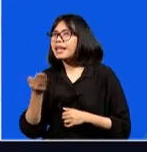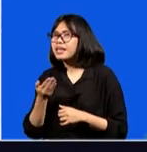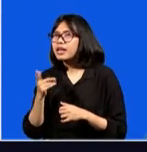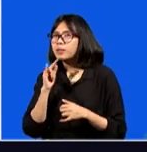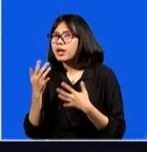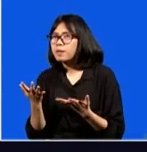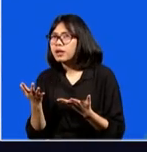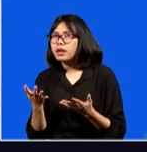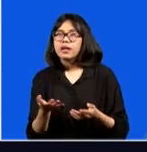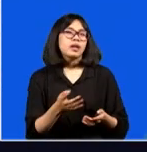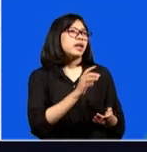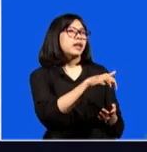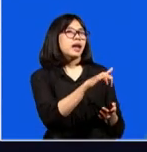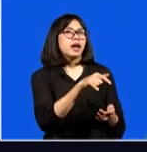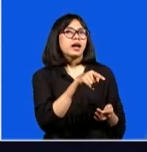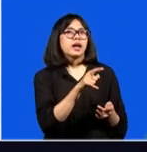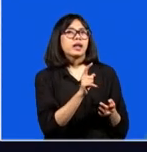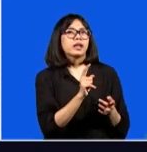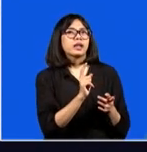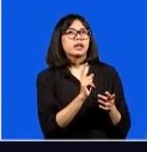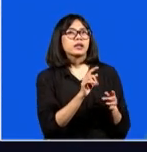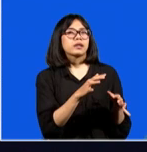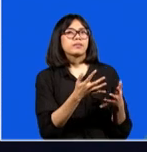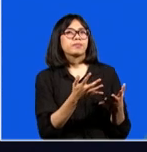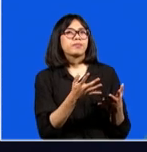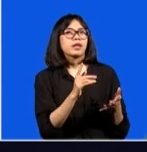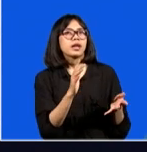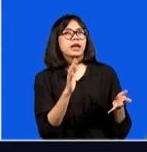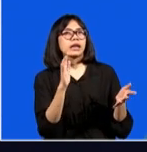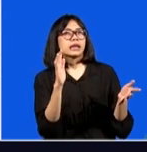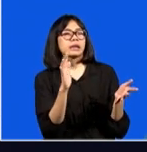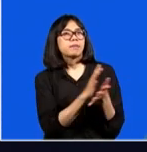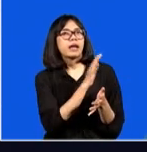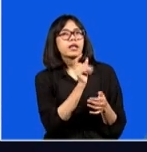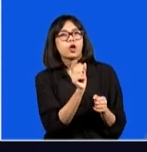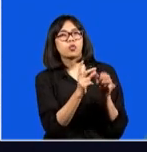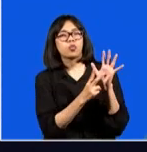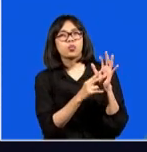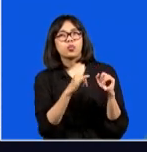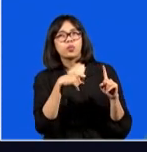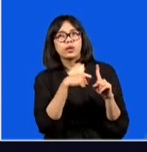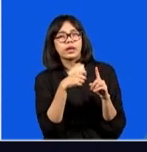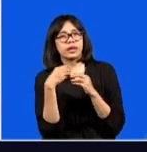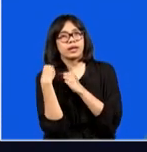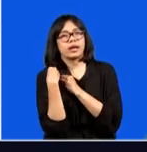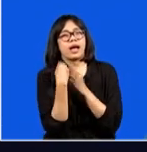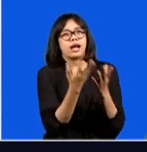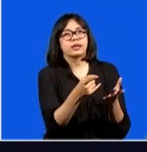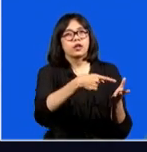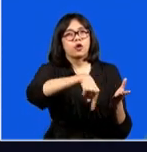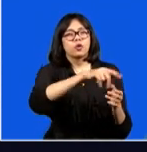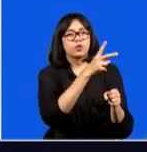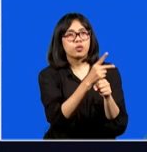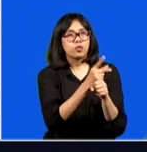itu yang membuat apa kesempatan unik yang ada di generasi muda guru ini Apa yang